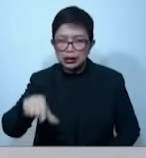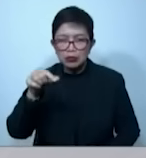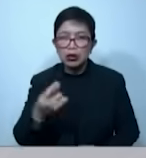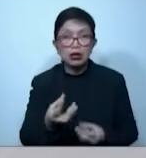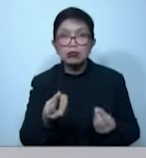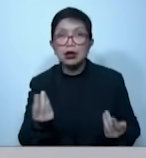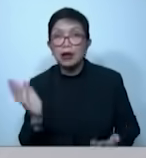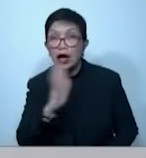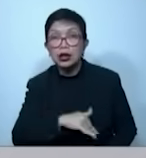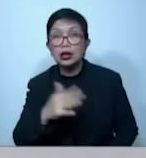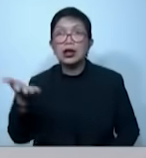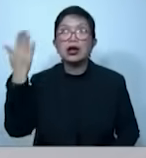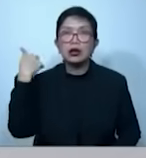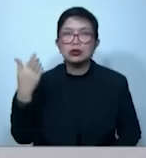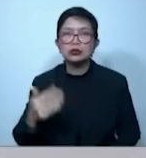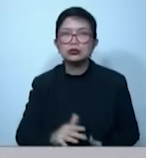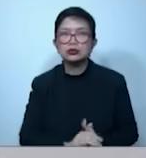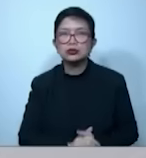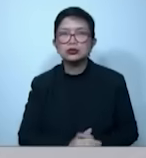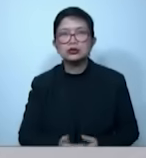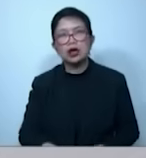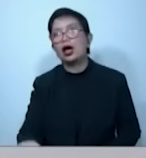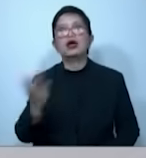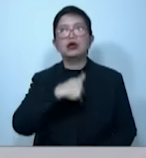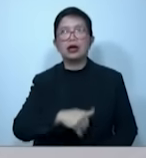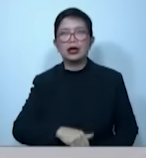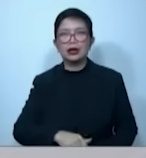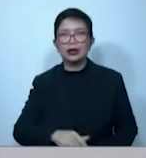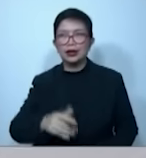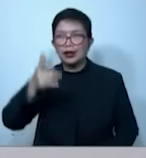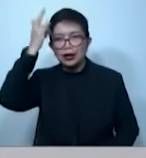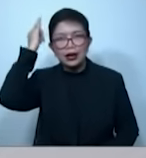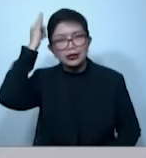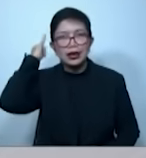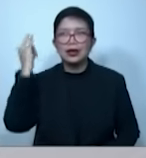lalu dan sebagainya Come on Mas